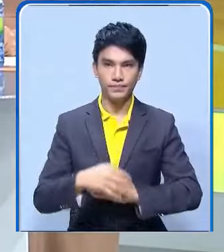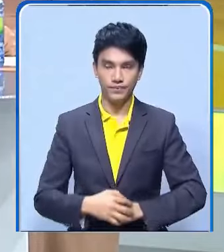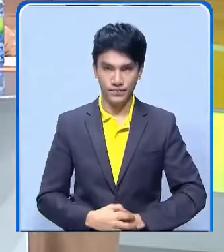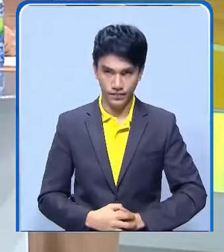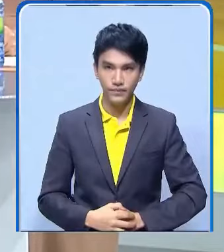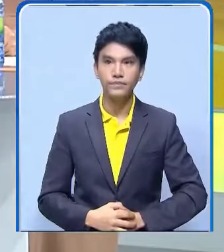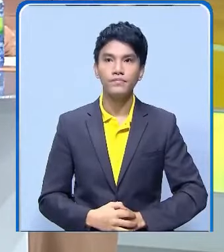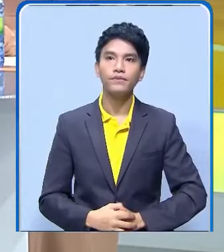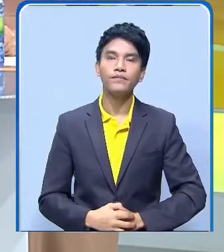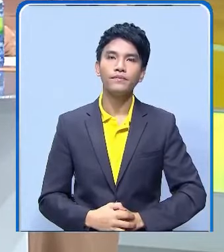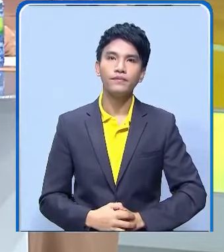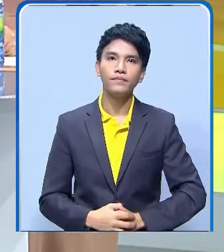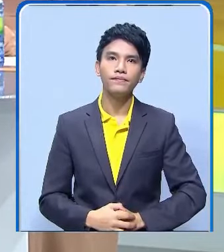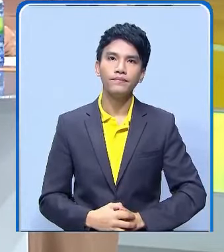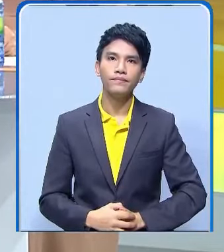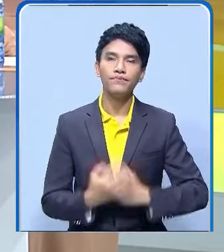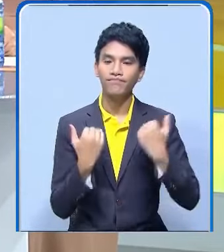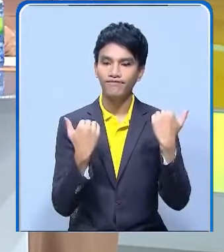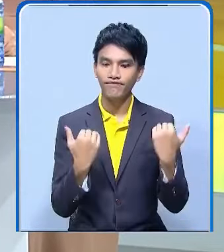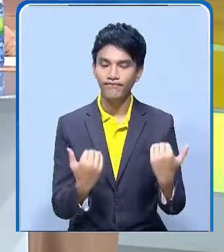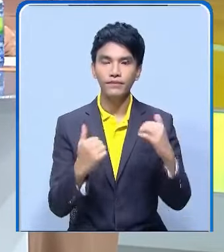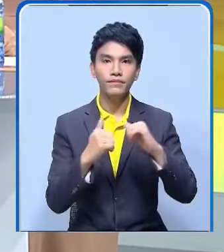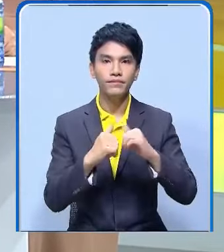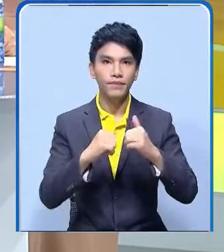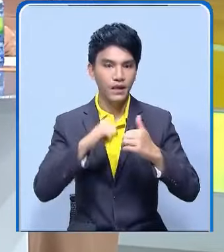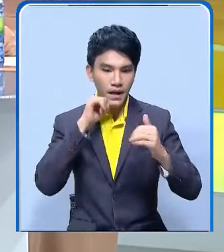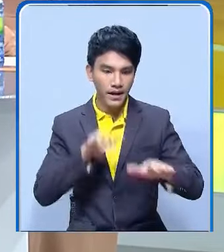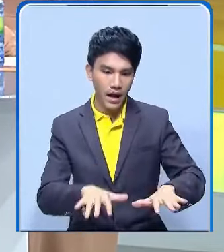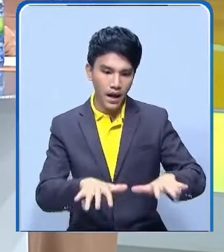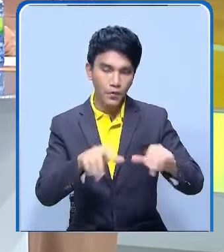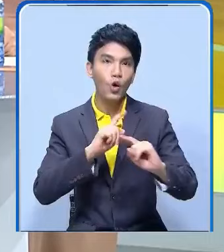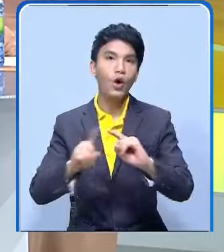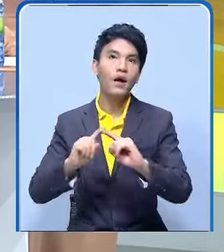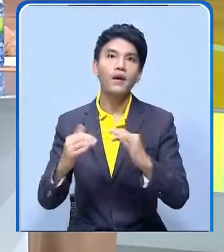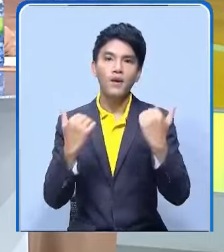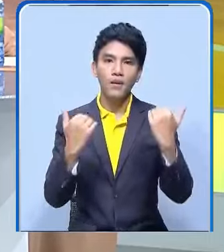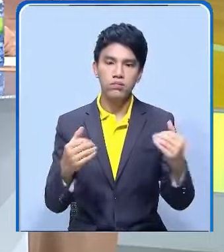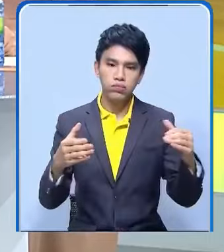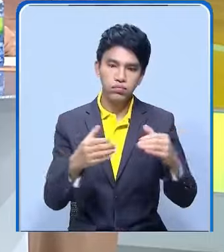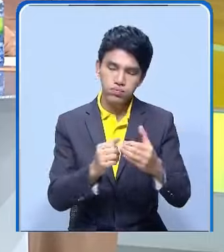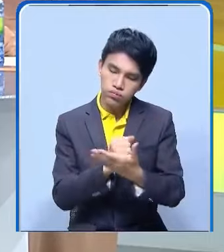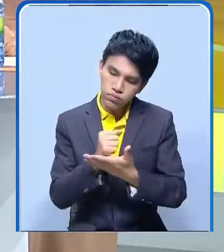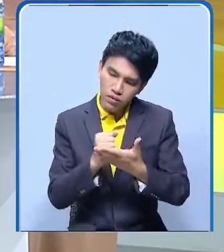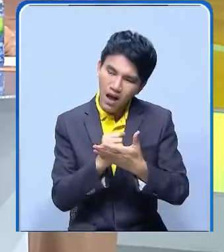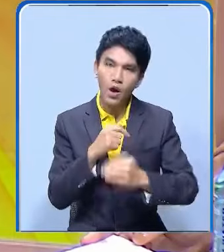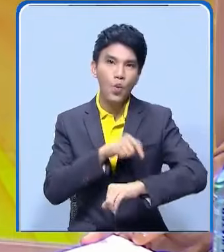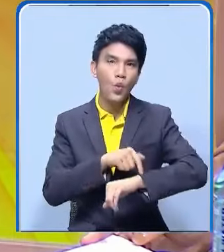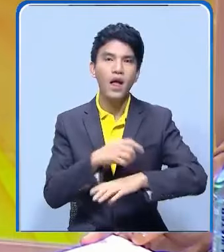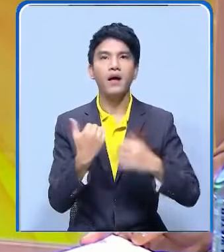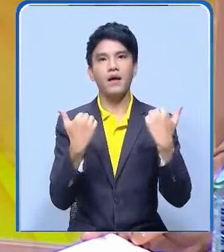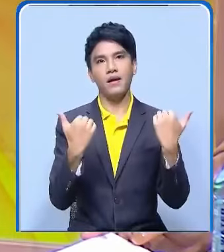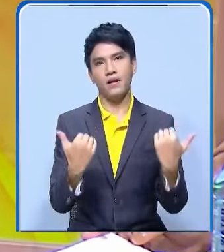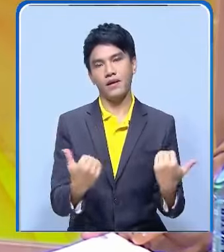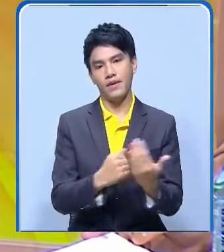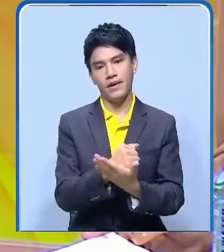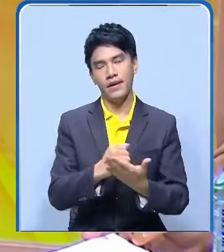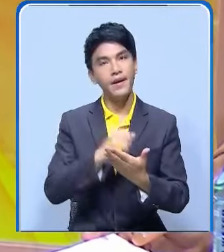อ่ะและช่วงทุกระทมในขณะนี้จากอุทกภัยแต่ก็มีแก๊งค้ายาเสพติดอาศัยช่วงเวลานี้ครับรักรอบขน